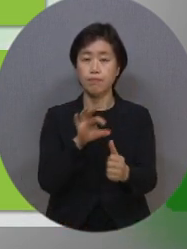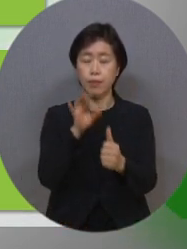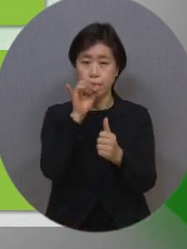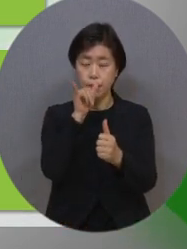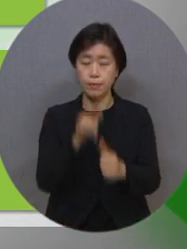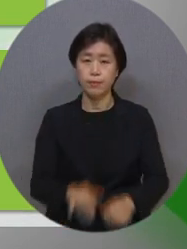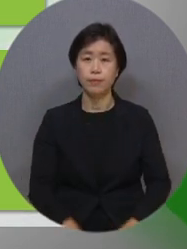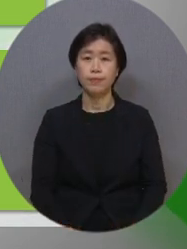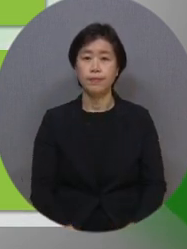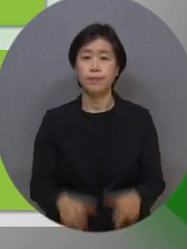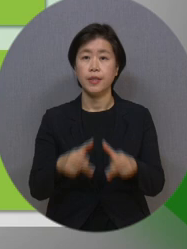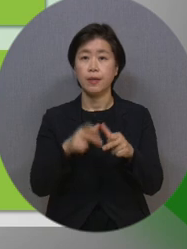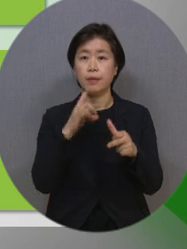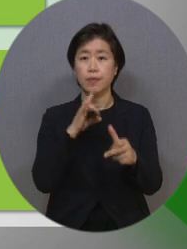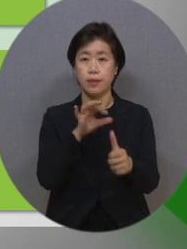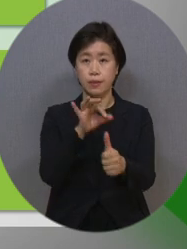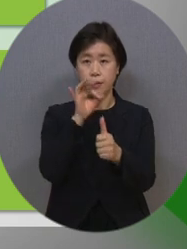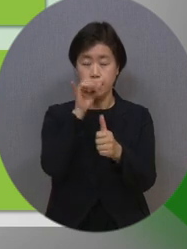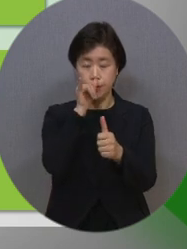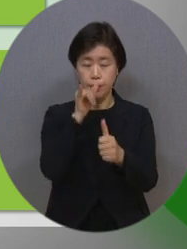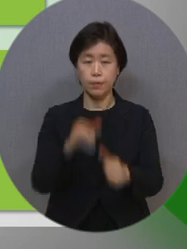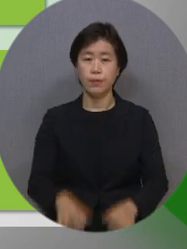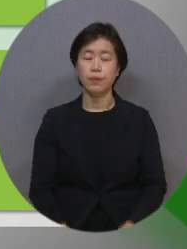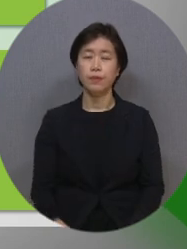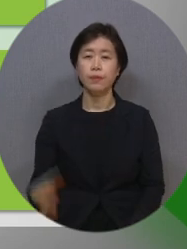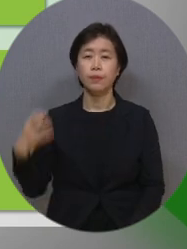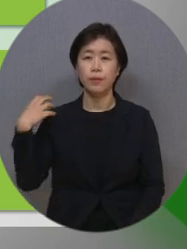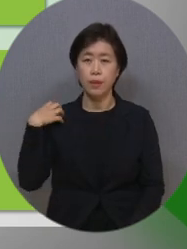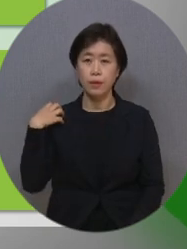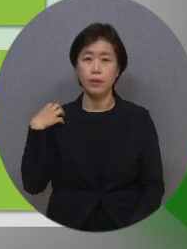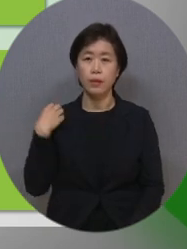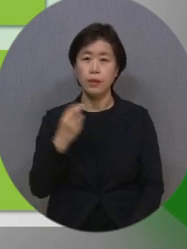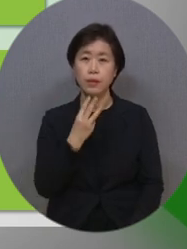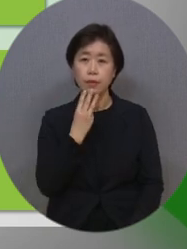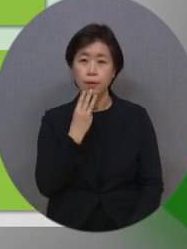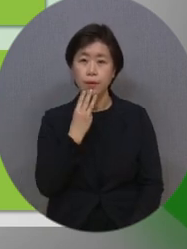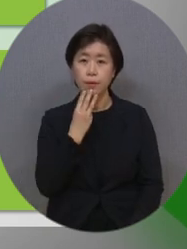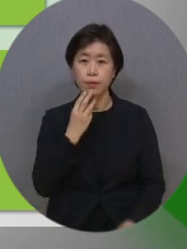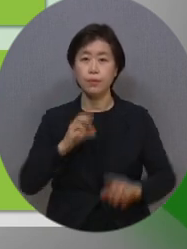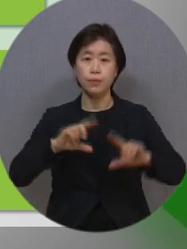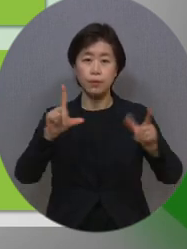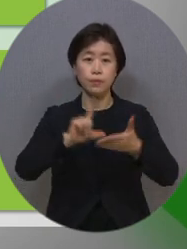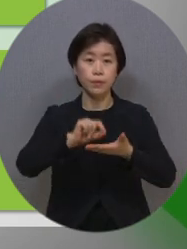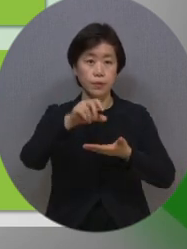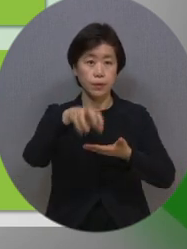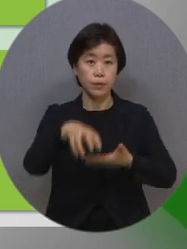모집합니다. 장애인만 채용하며 담당 지사는 서울 동부지사입니다.